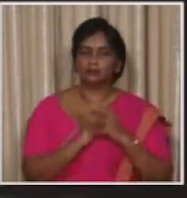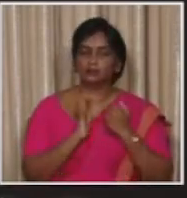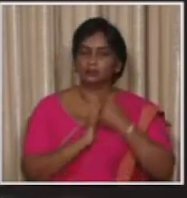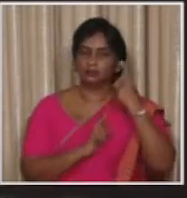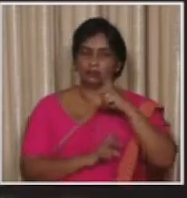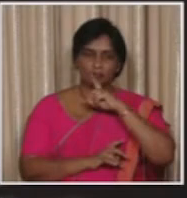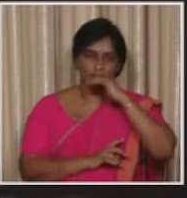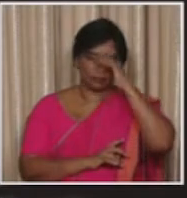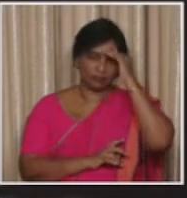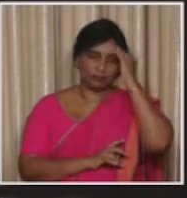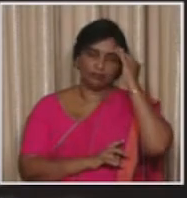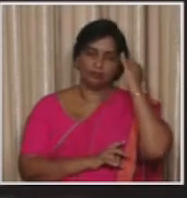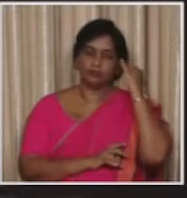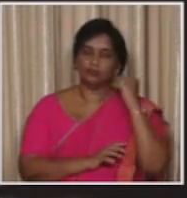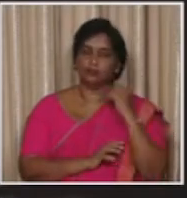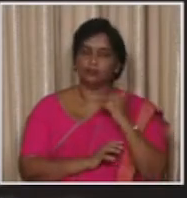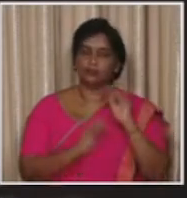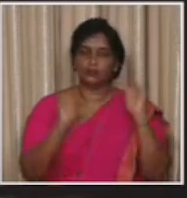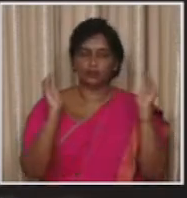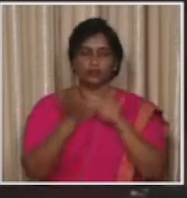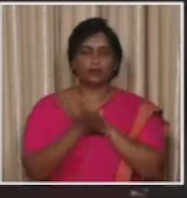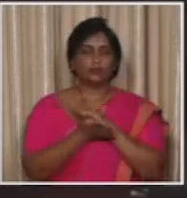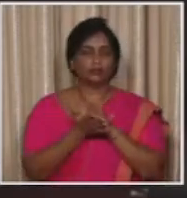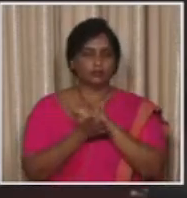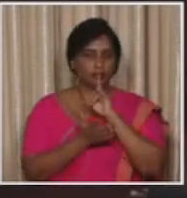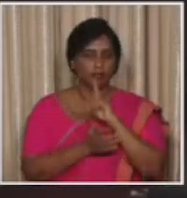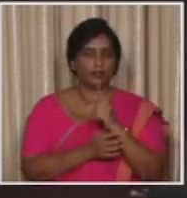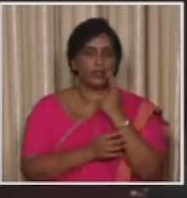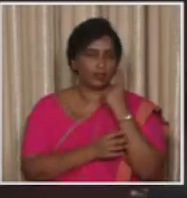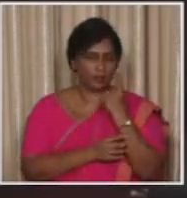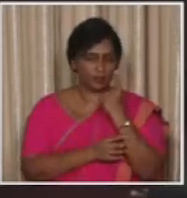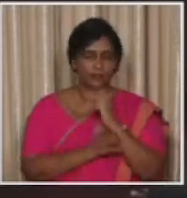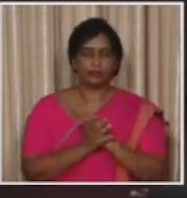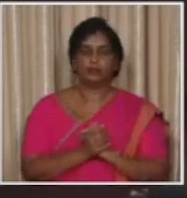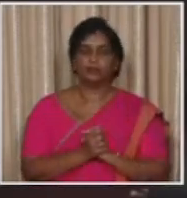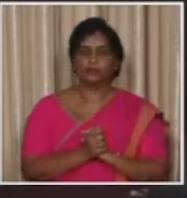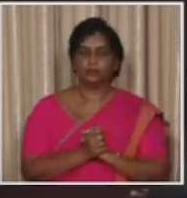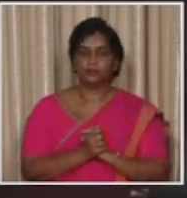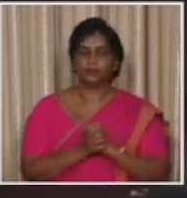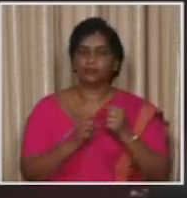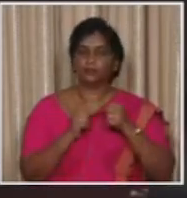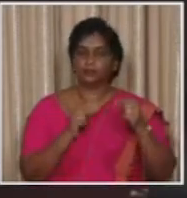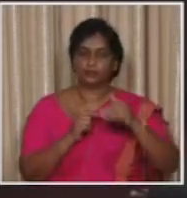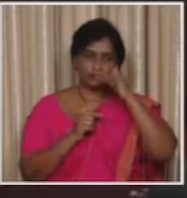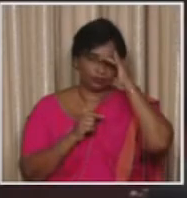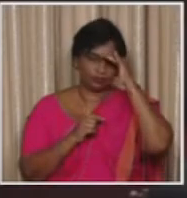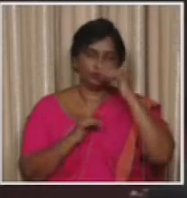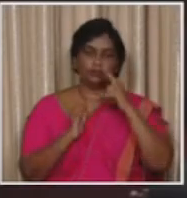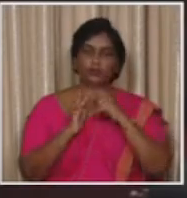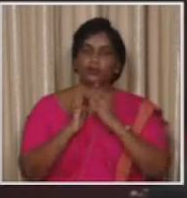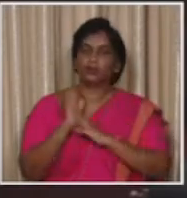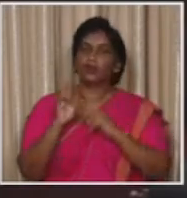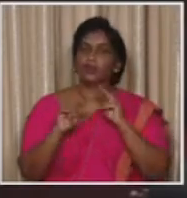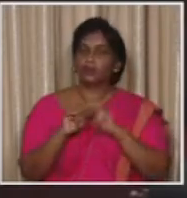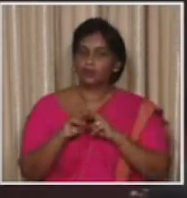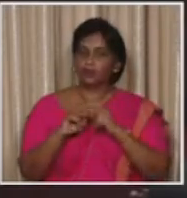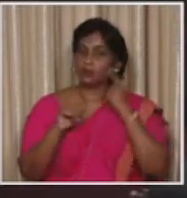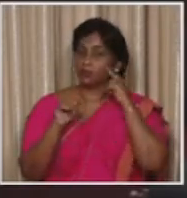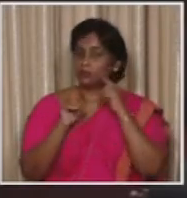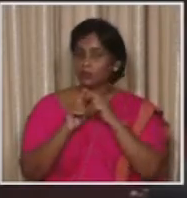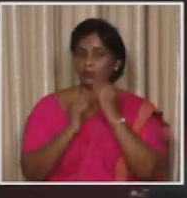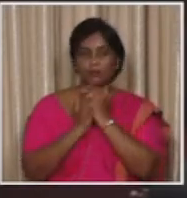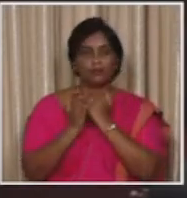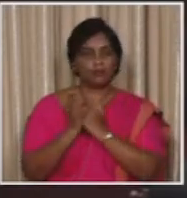කතානායකතුමනි, කුඩා පැහැදිලි කිරීමක් කරන්න. එකක් තමයි, මම හිතන්නේ විපක්ෂ නායකතුමා ජාත්‍යන්තර මූල්‍ය අරමුදල විසින් නිකුත්